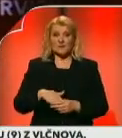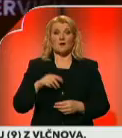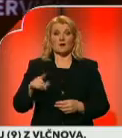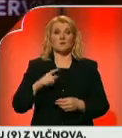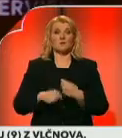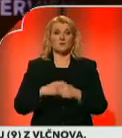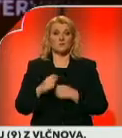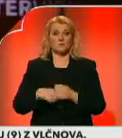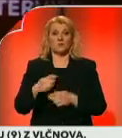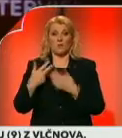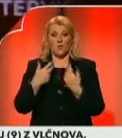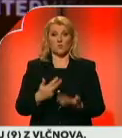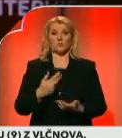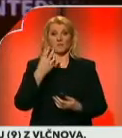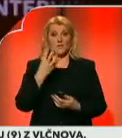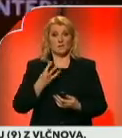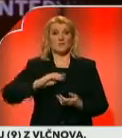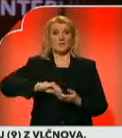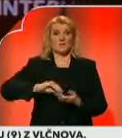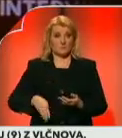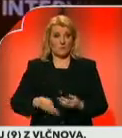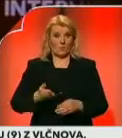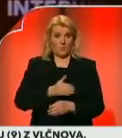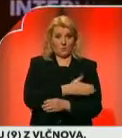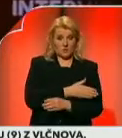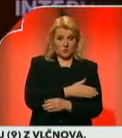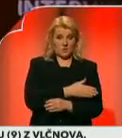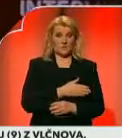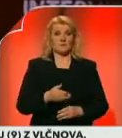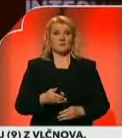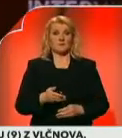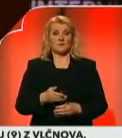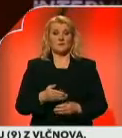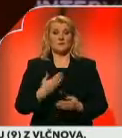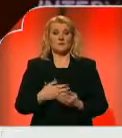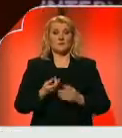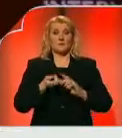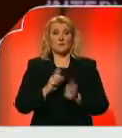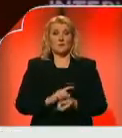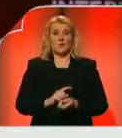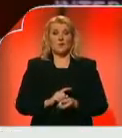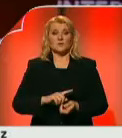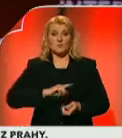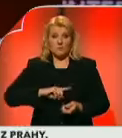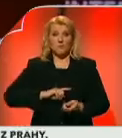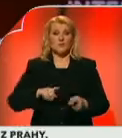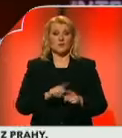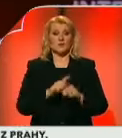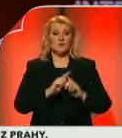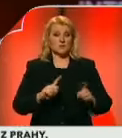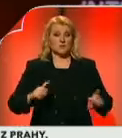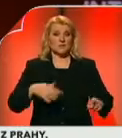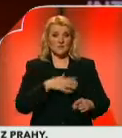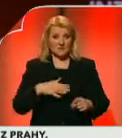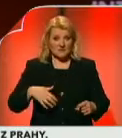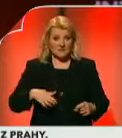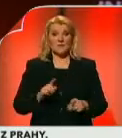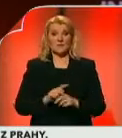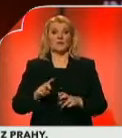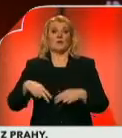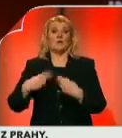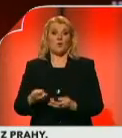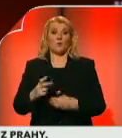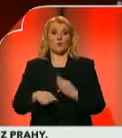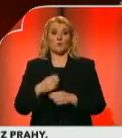uzavřelo 84 prováděcí smlouvy předtím, v letech předtím pro sebe a ostatní rezorty, tak také